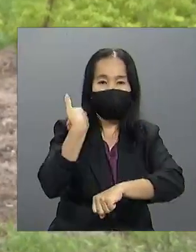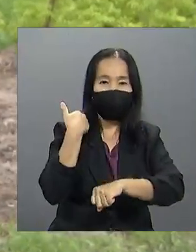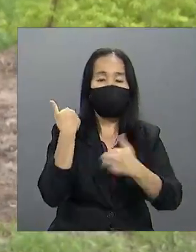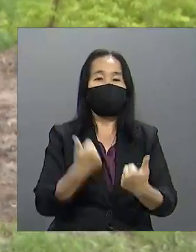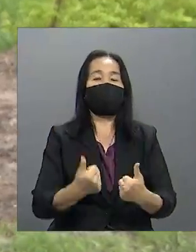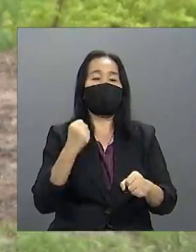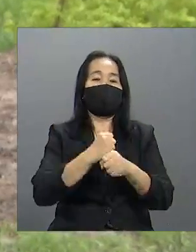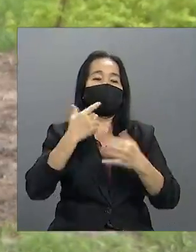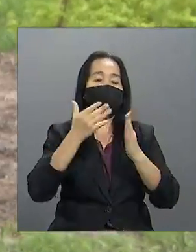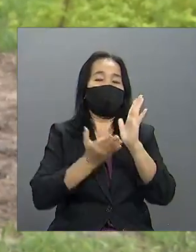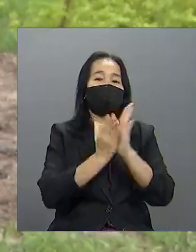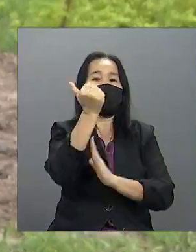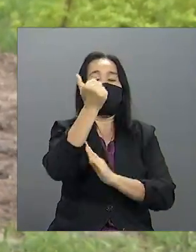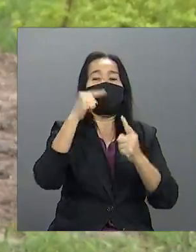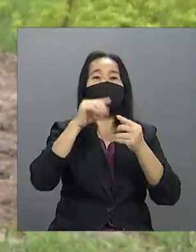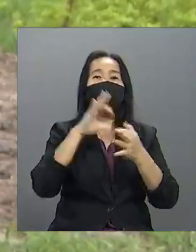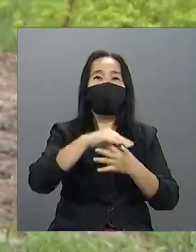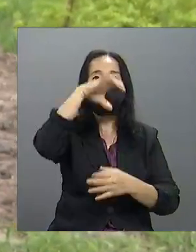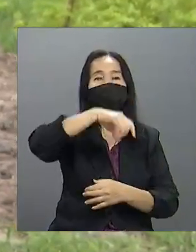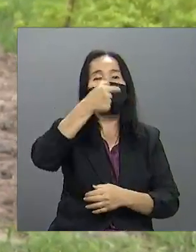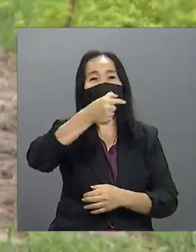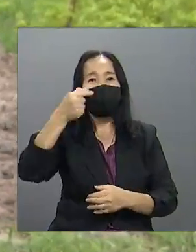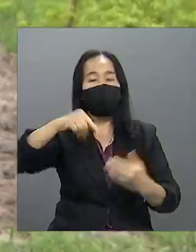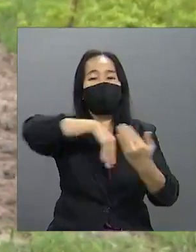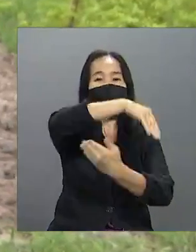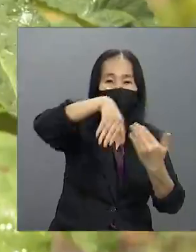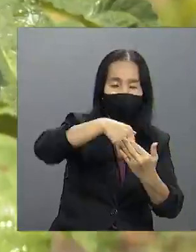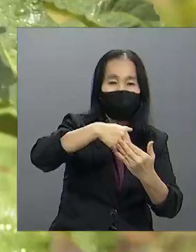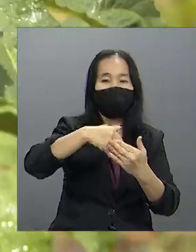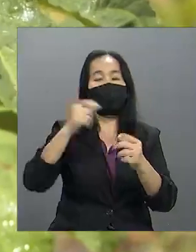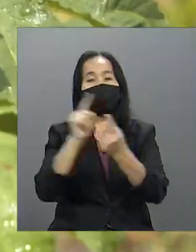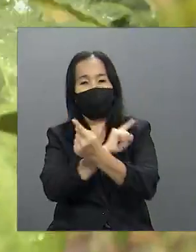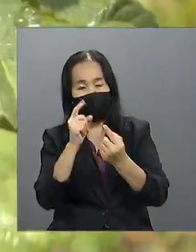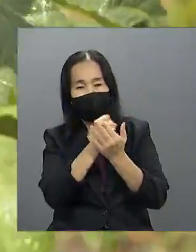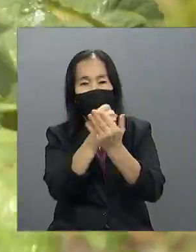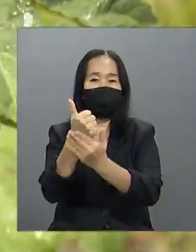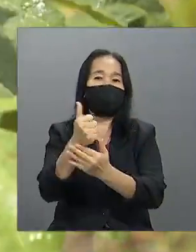ค่ะที่ตอบโจทย์ทั้งเรื่องของสิ่งแวดล้อมแล้วก็มิติทางสังคมค่ะ